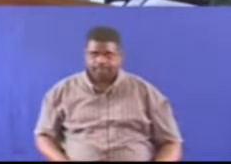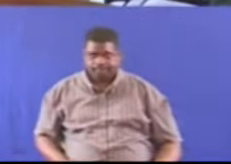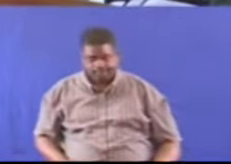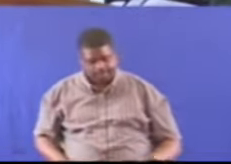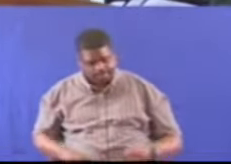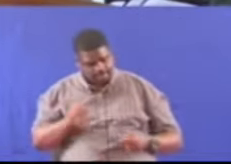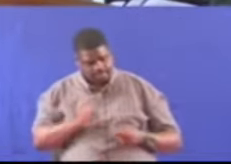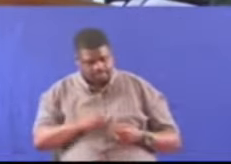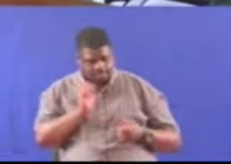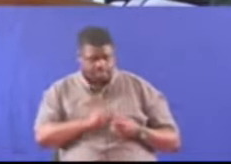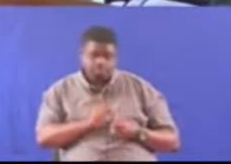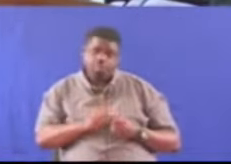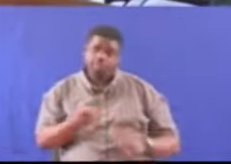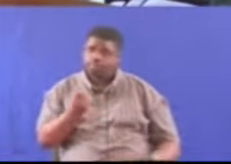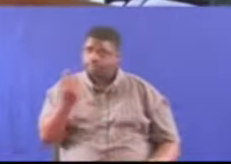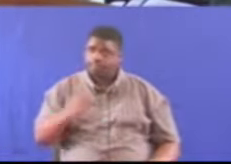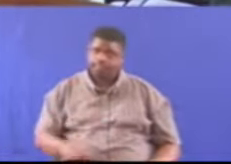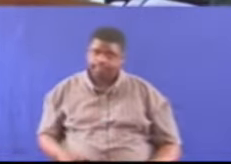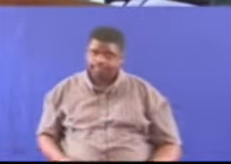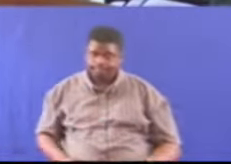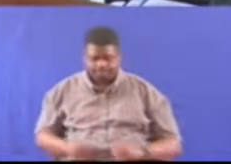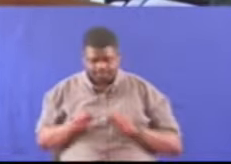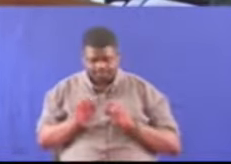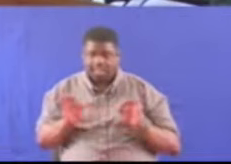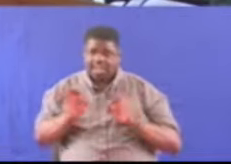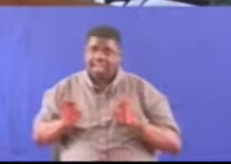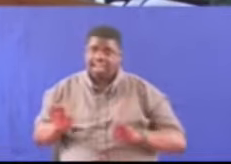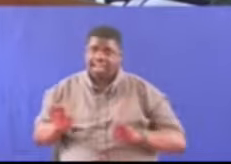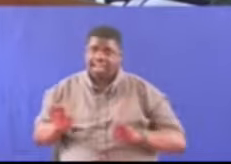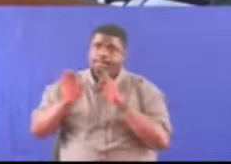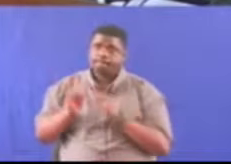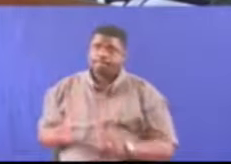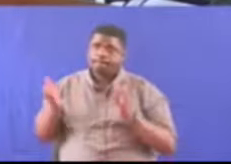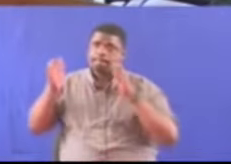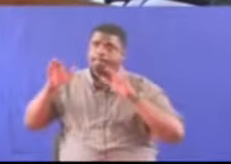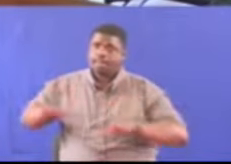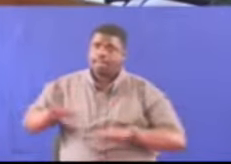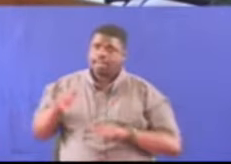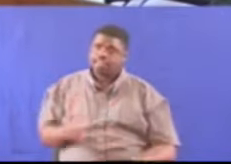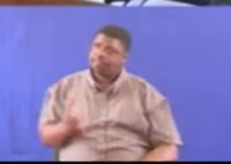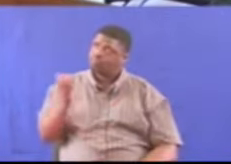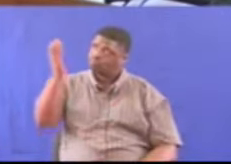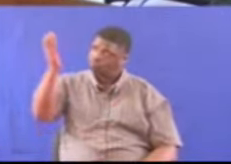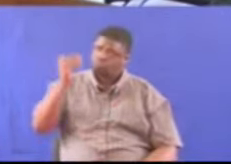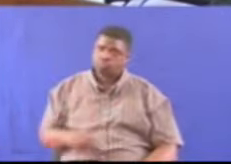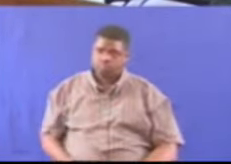Jambo la kwanza ni neema na baraka za Mwenyezi Mungu.